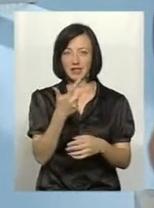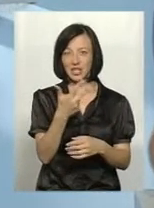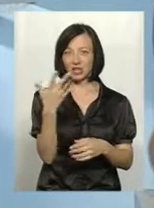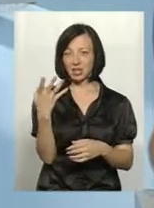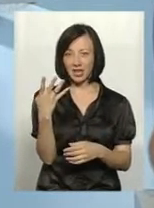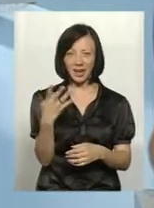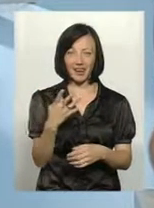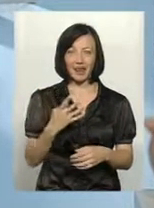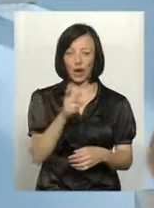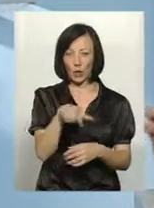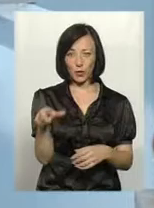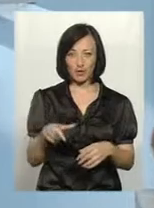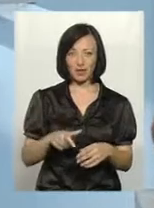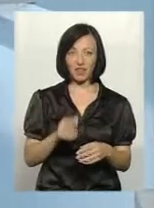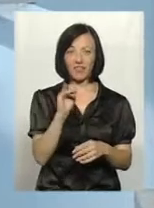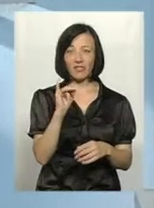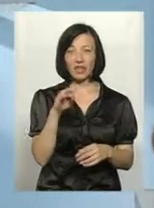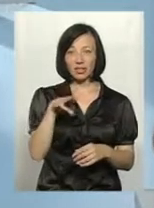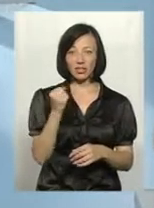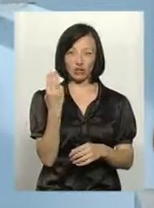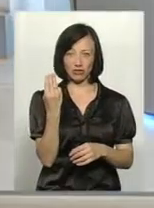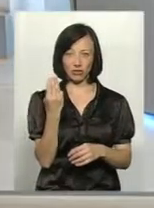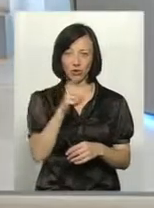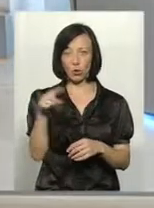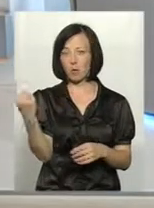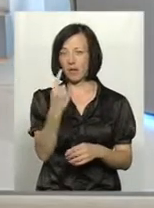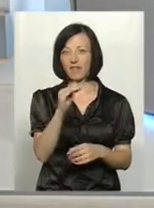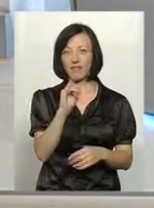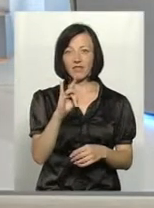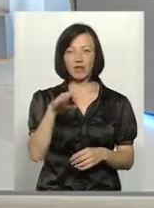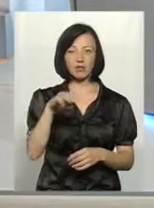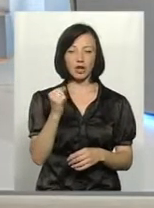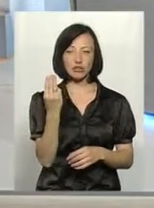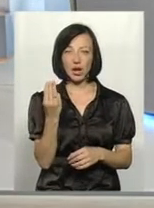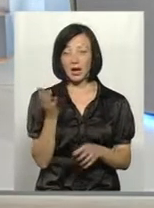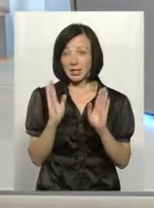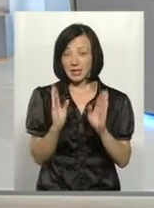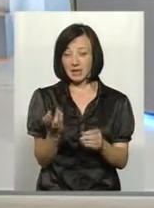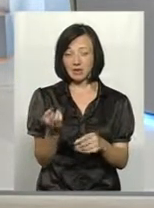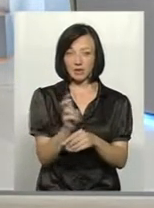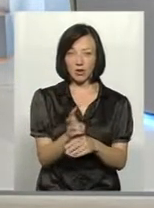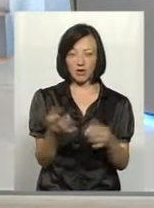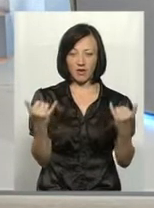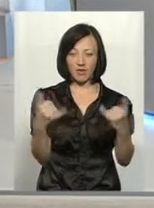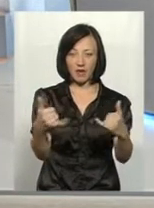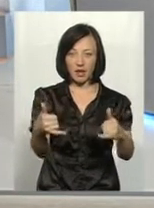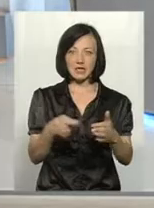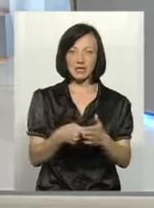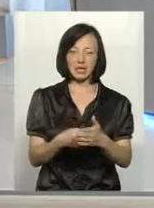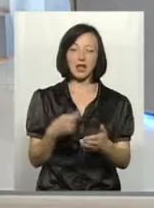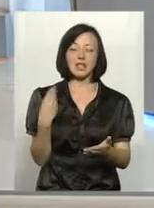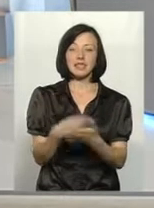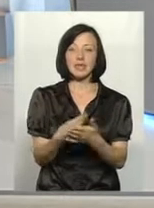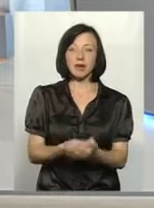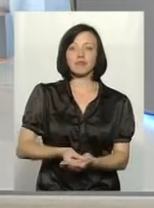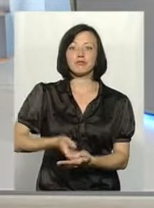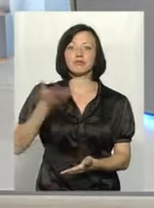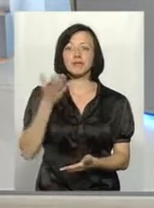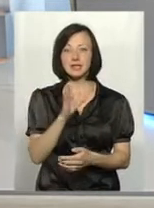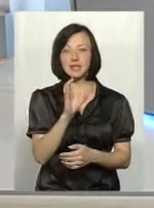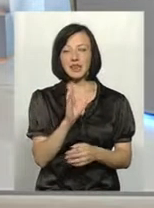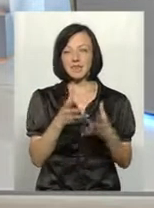людей, знову ж таки. Угу. Фірташа. Перший, це номер один, це Фірташ. Прийшов, тільки тобі вносити треба. Раз, ціна така, весною ціна на селітру